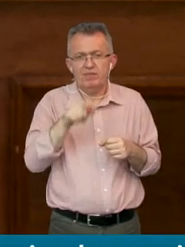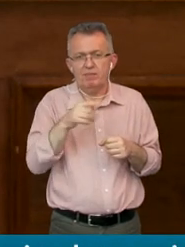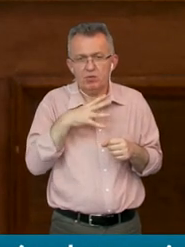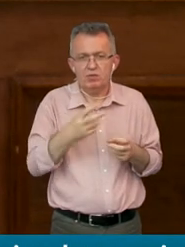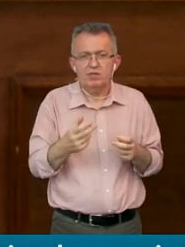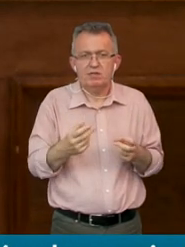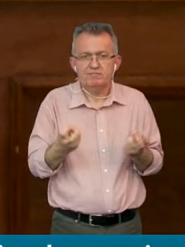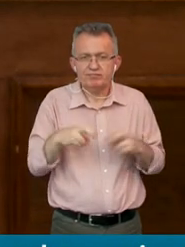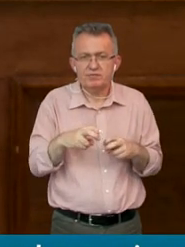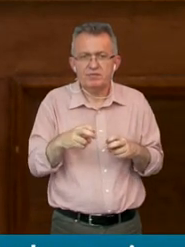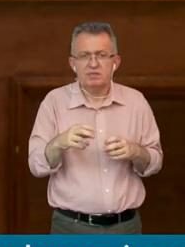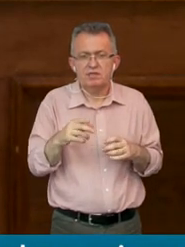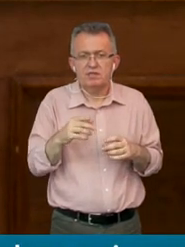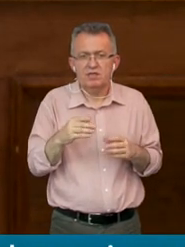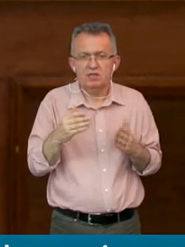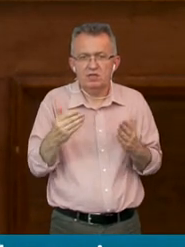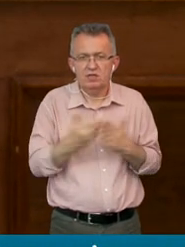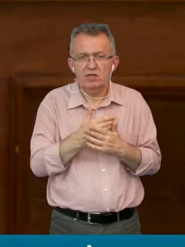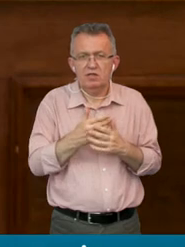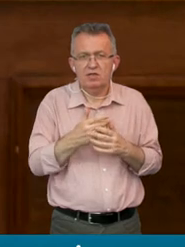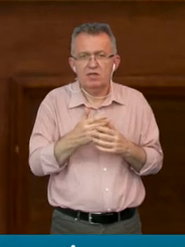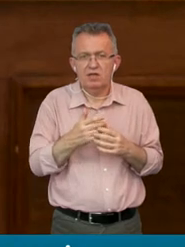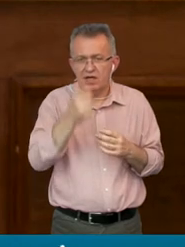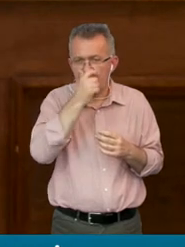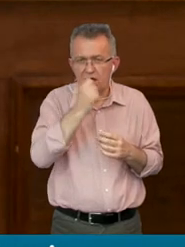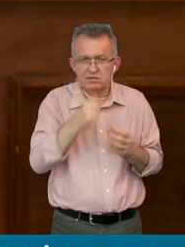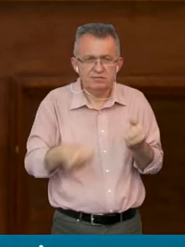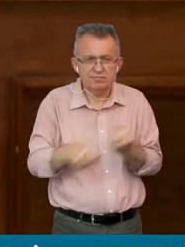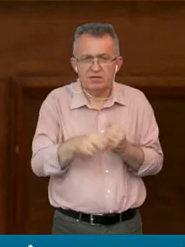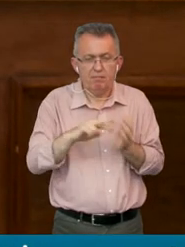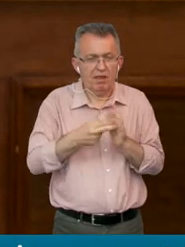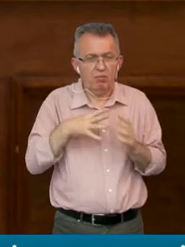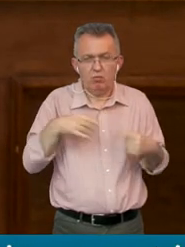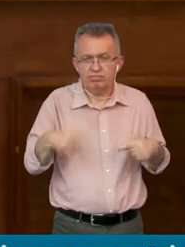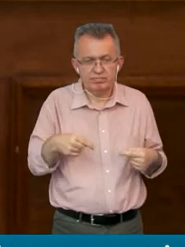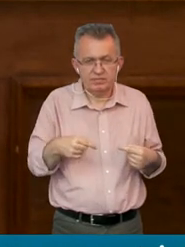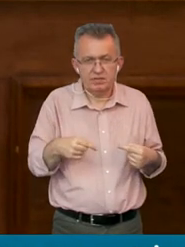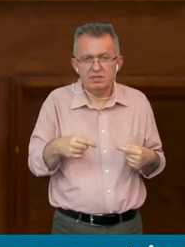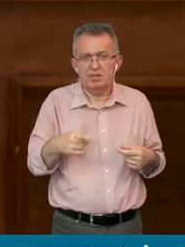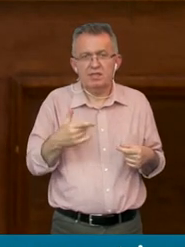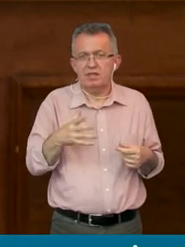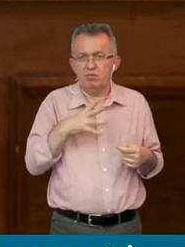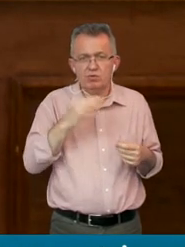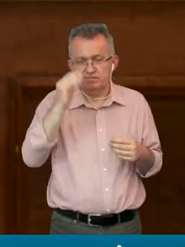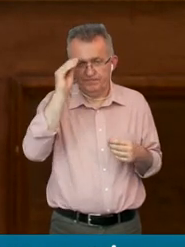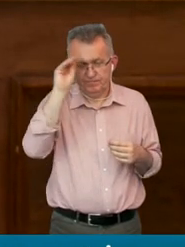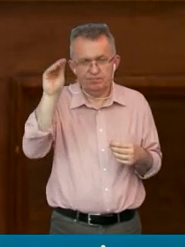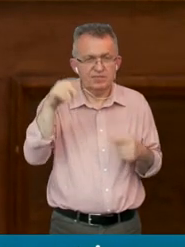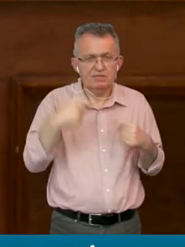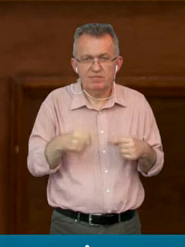pojawiła przebudowa sieci gazowej, która nie była wcześniej planowana, ponieważ nie była zgłoszona